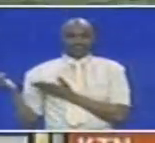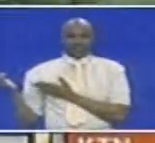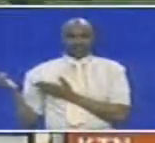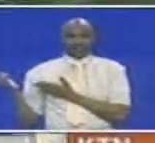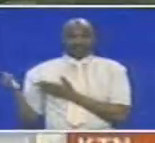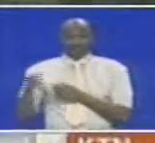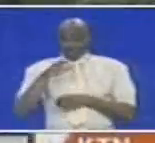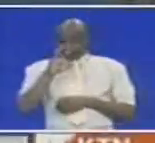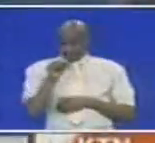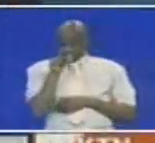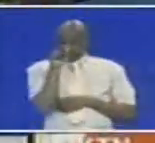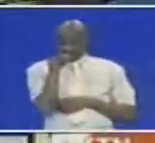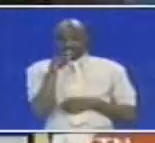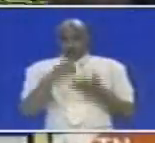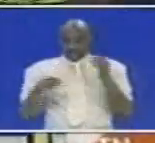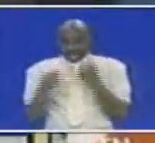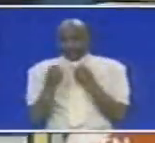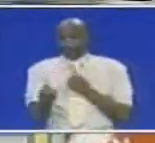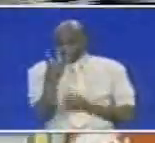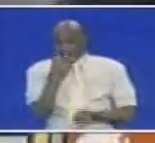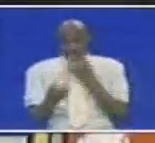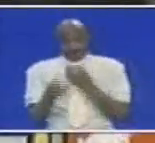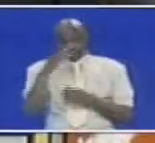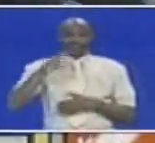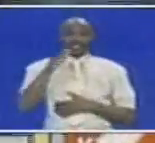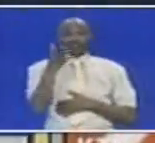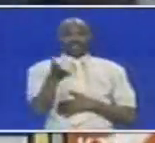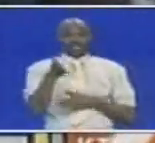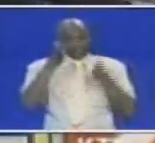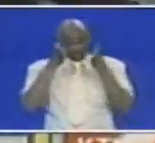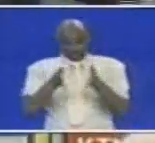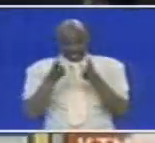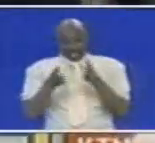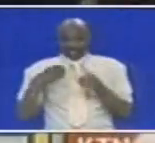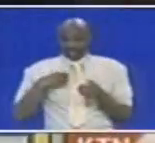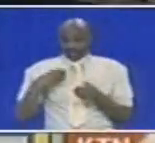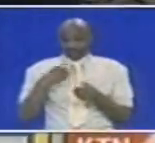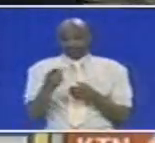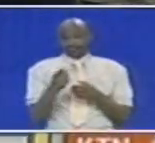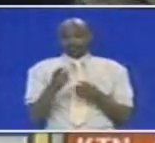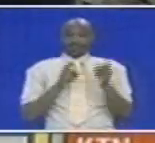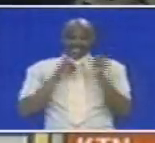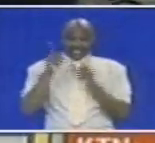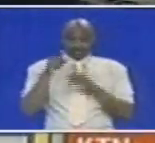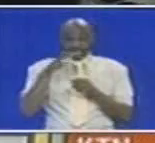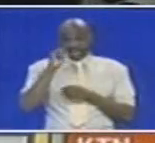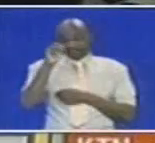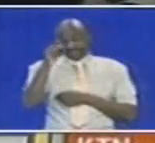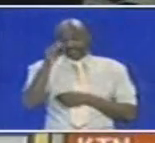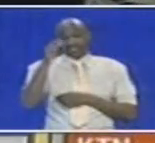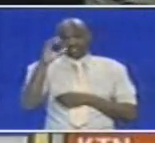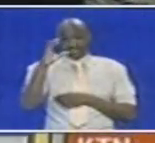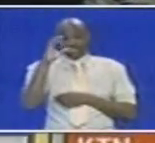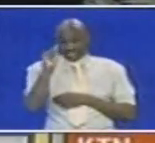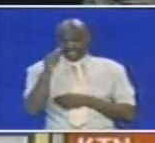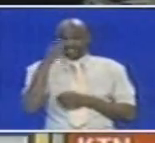Ni kutokana na visa vya kushambuliwa kwa magari ya abiria ambapo leo halmashauri ya kitaifa kuhusu usafiri NTSA iliandaa